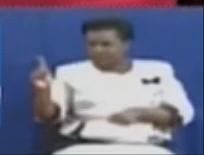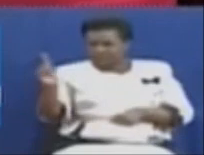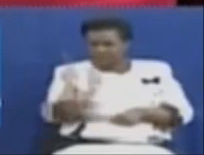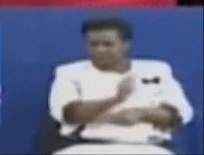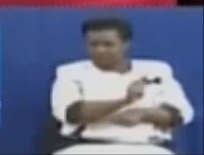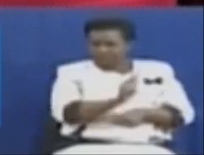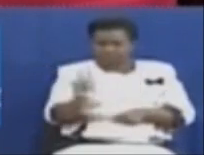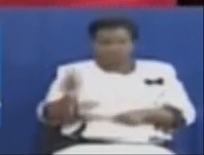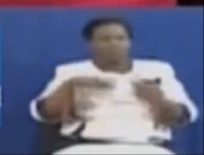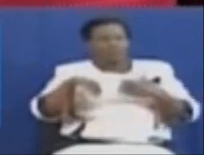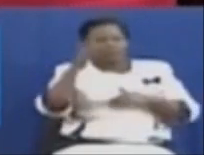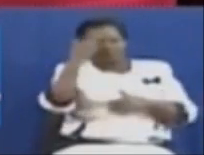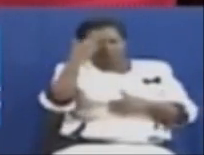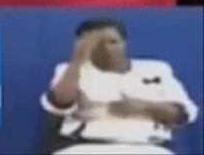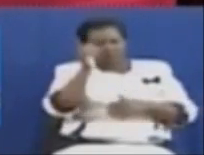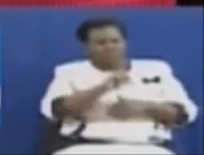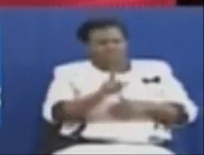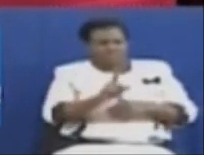Mheshimiwa Frank Makajoka.